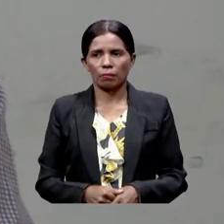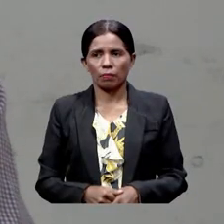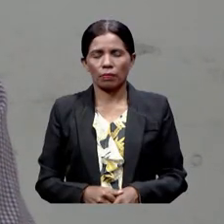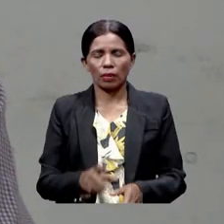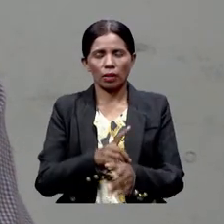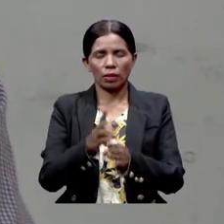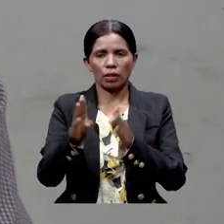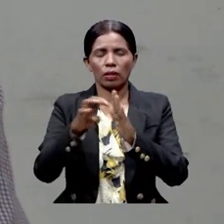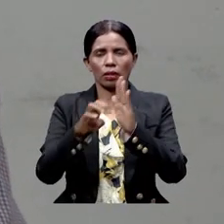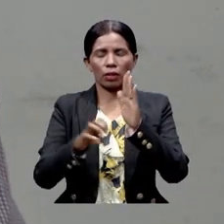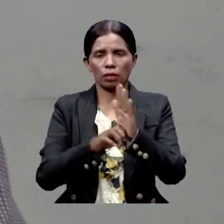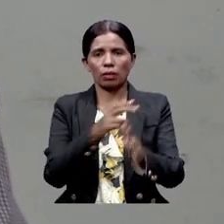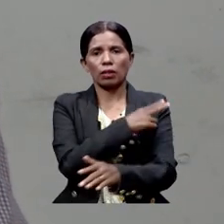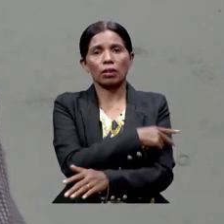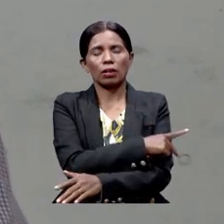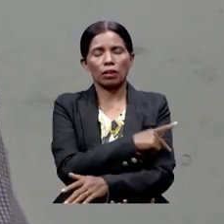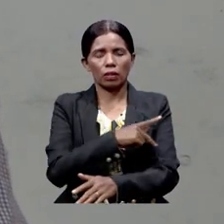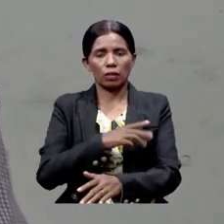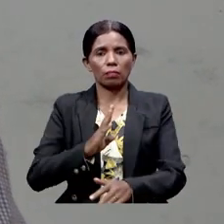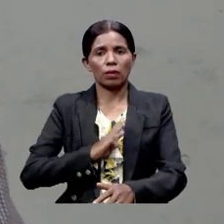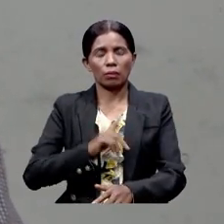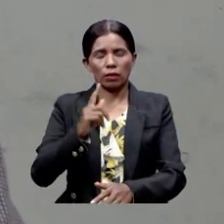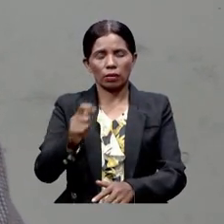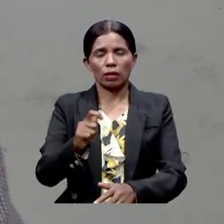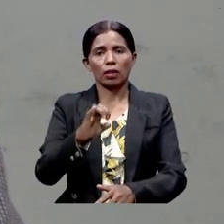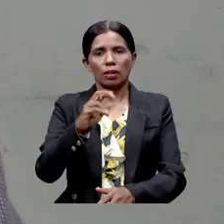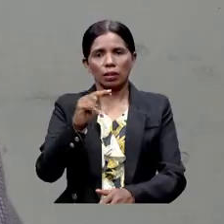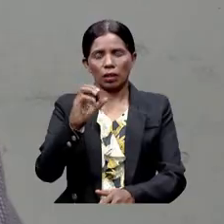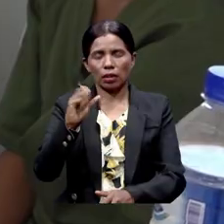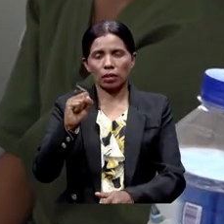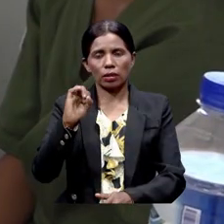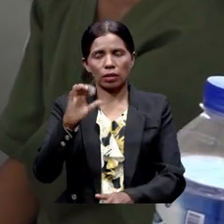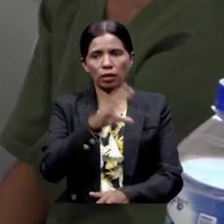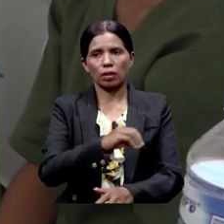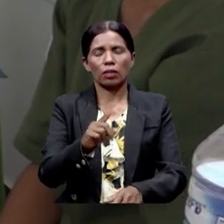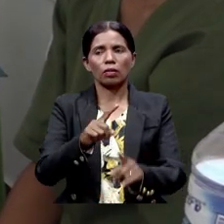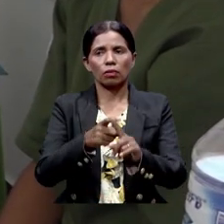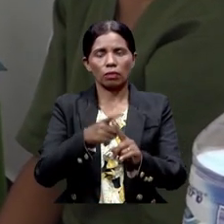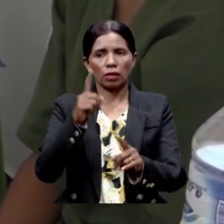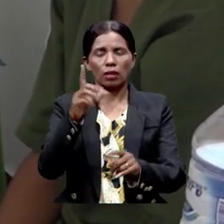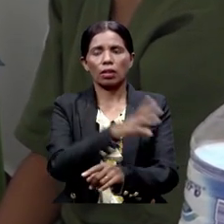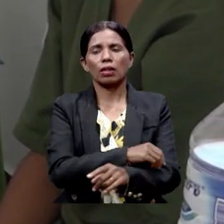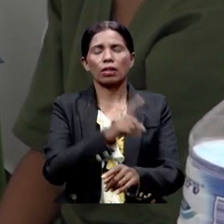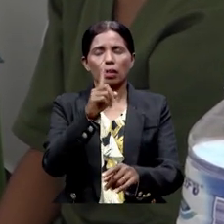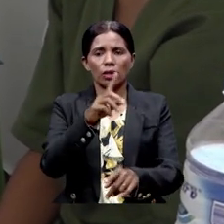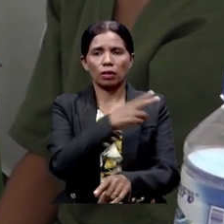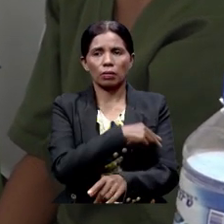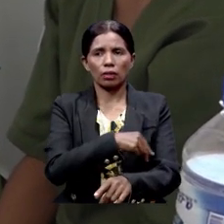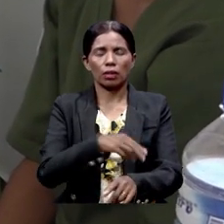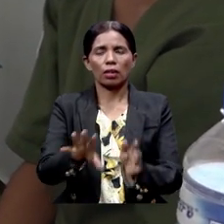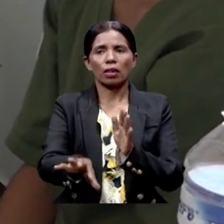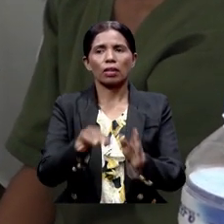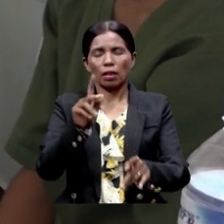Diretor Eksekutif Klinika Bairu Pite, Inácio dos Santos, declara kada fulan Klinika Bairu Pite detekta sidadau nebe afeta